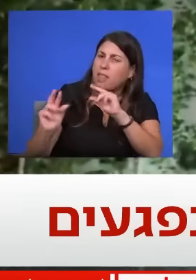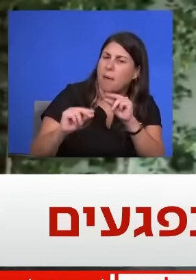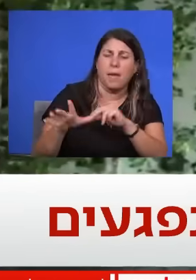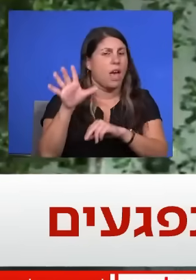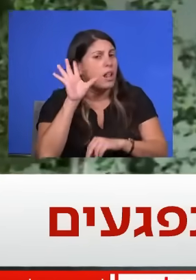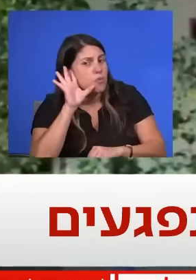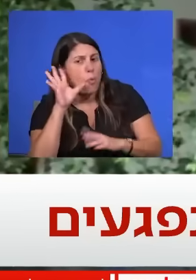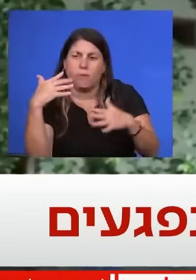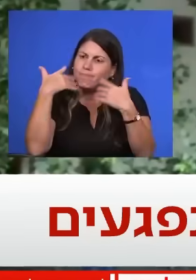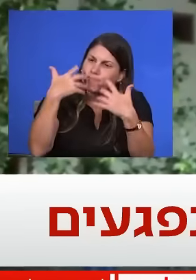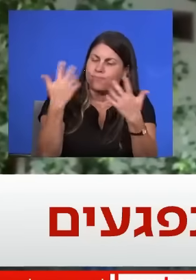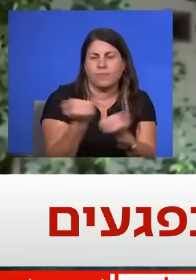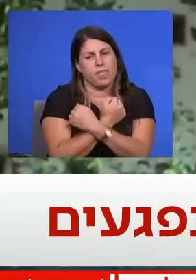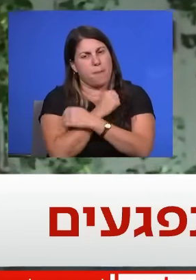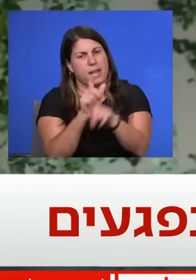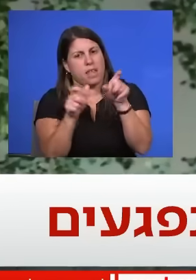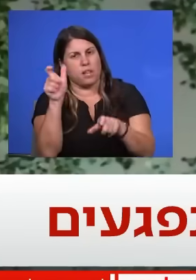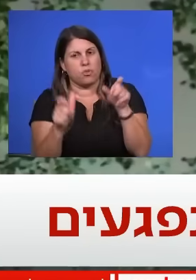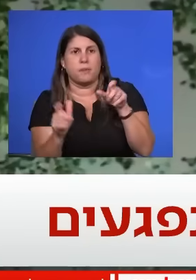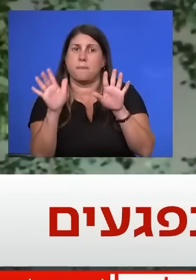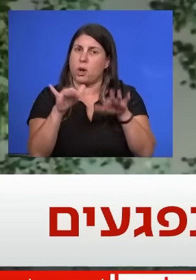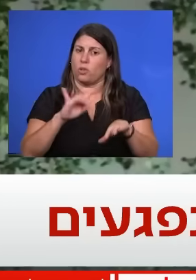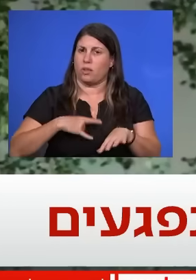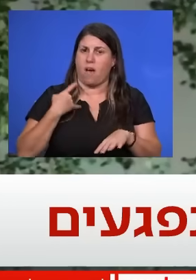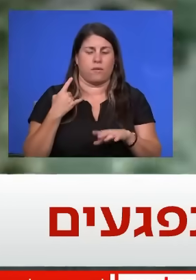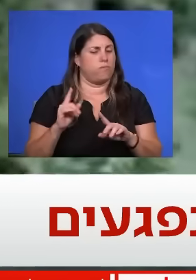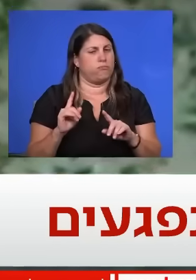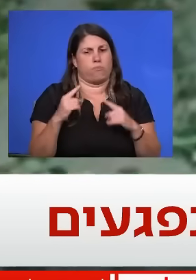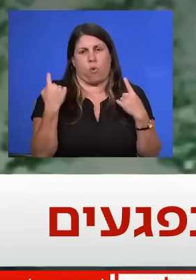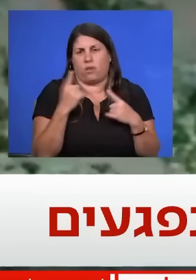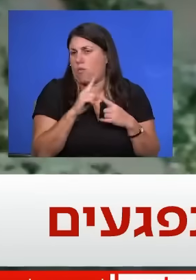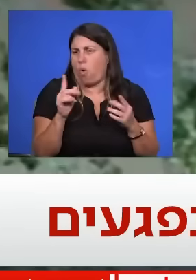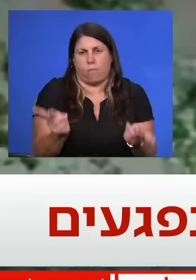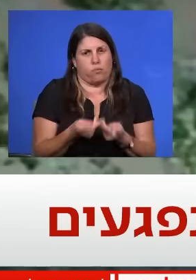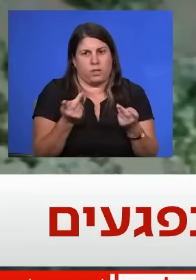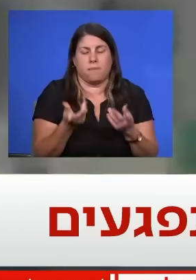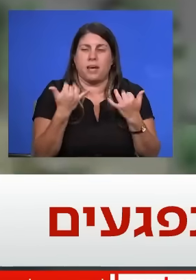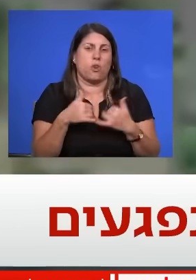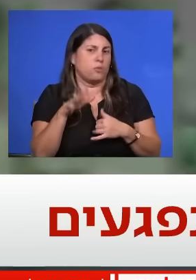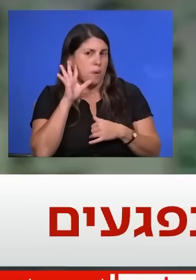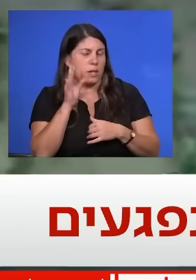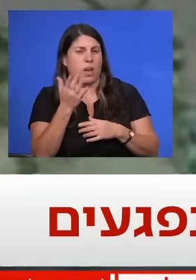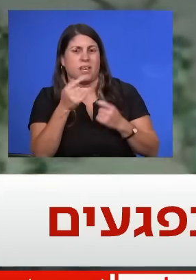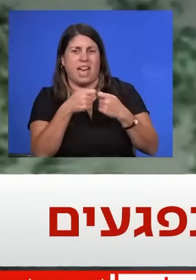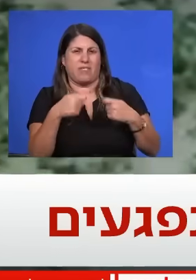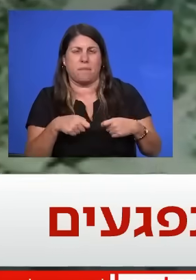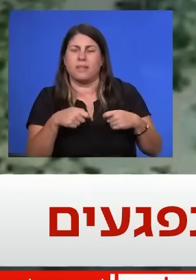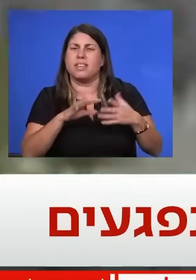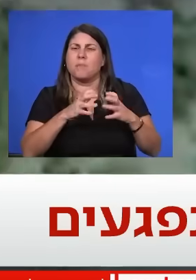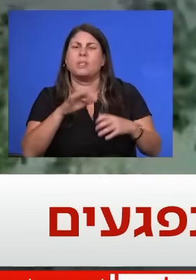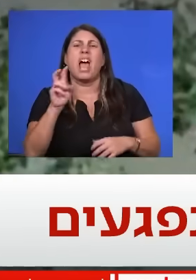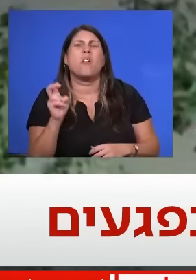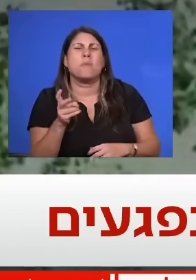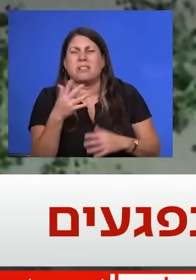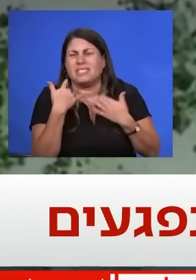את האנשים. בכל זאת עברו פה מאורעות לא פשוטים, היום גם שמענו, הייתה פגישה עם חבר קיבוץ הלאומים, הם סיפרו סיפורים פשוט מזוויעים, שאנשים שהיו